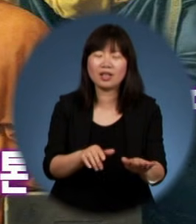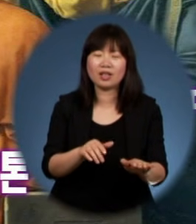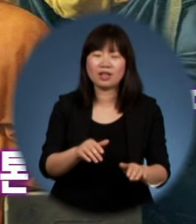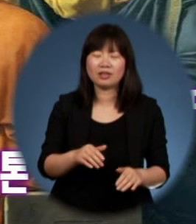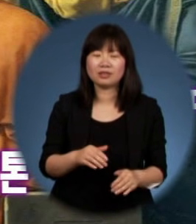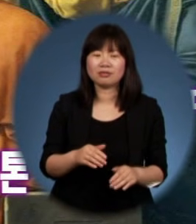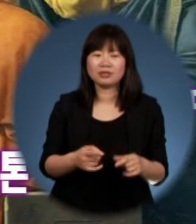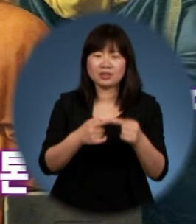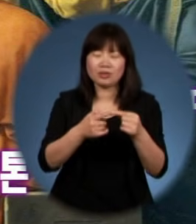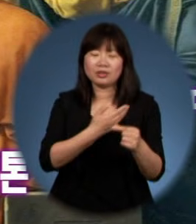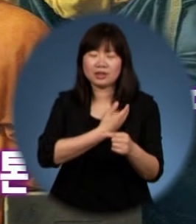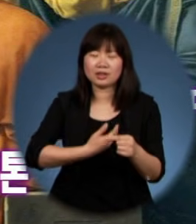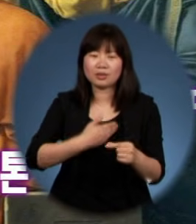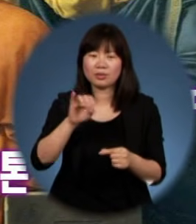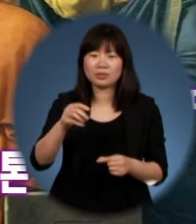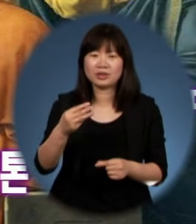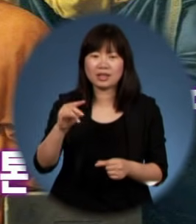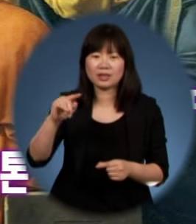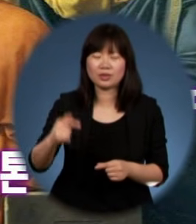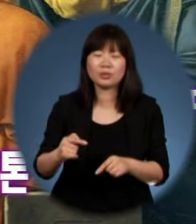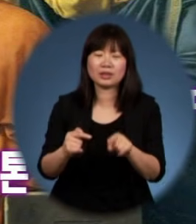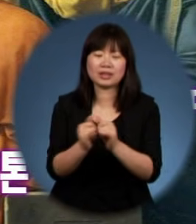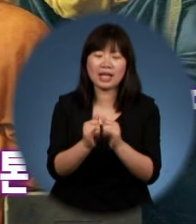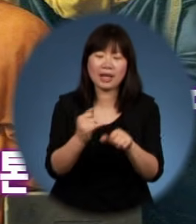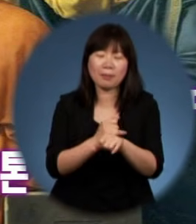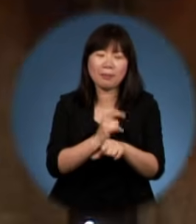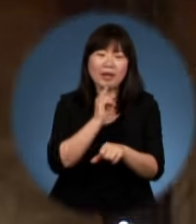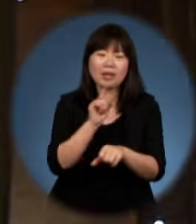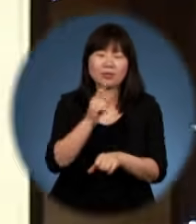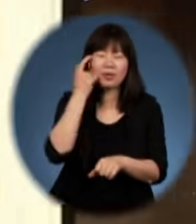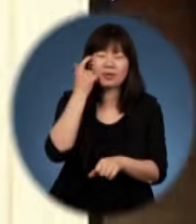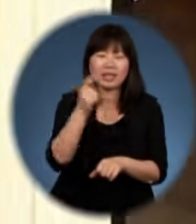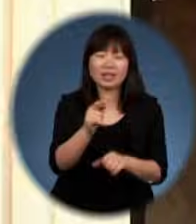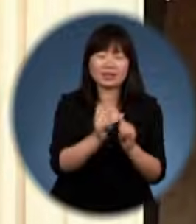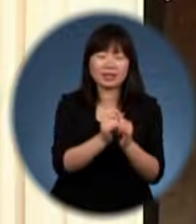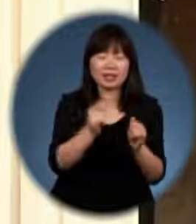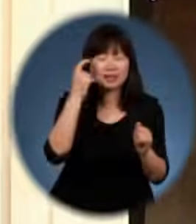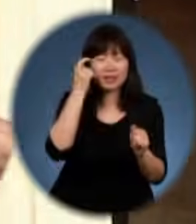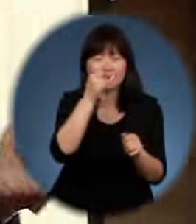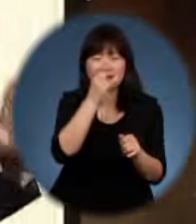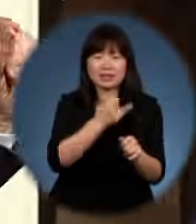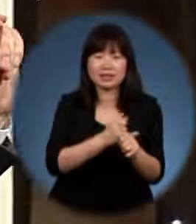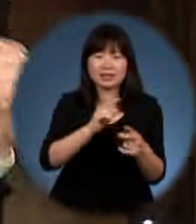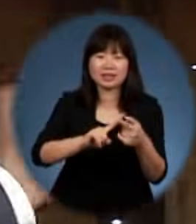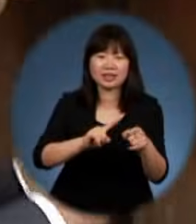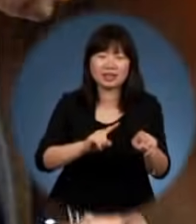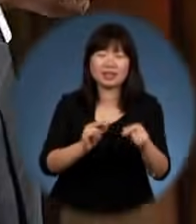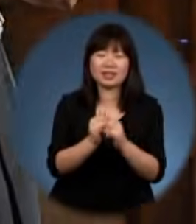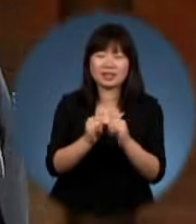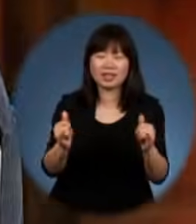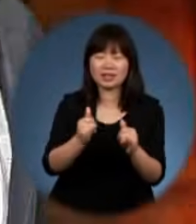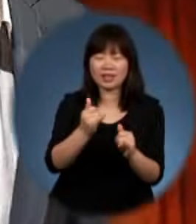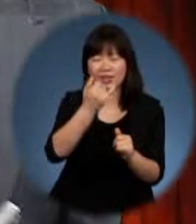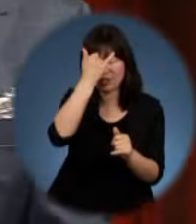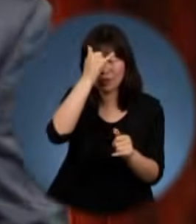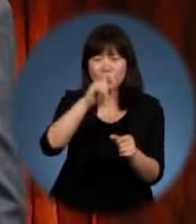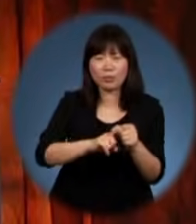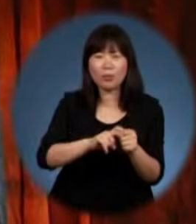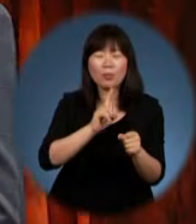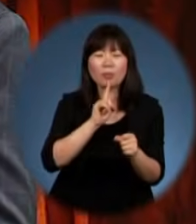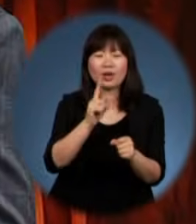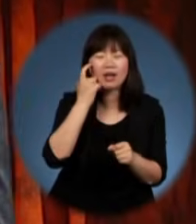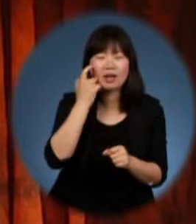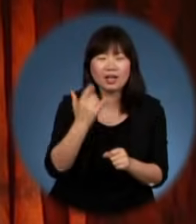격인 플라 톰 바로 이 사람이 한 말이 무엇일까요 이 사람이 생각했던 인간의 동 무기 무엇일까요 그래서